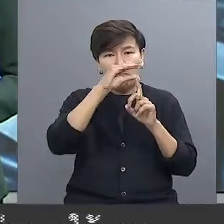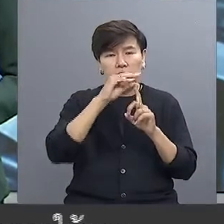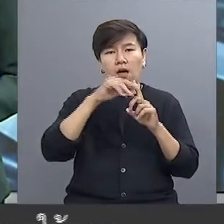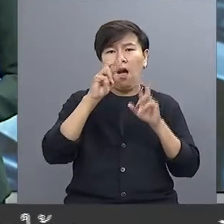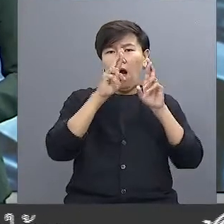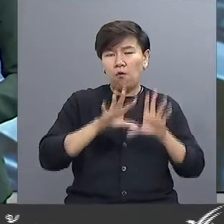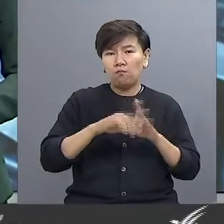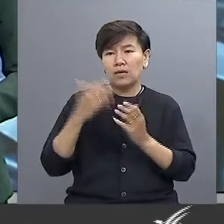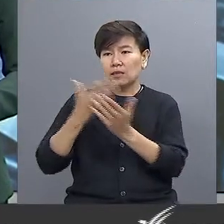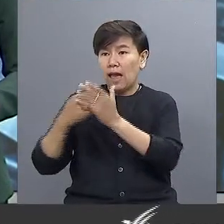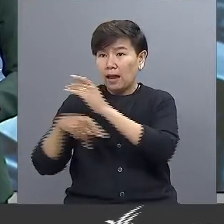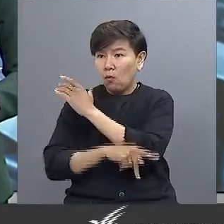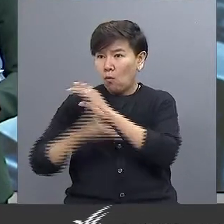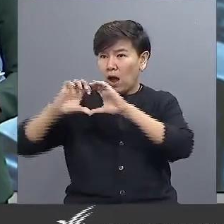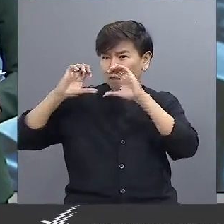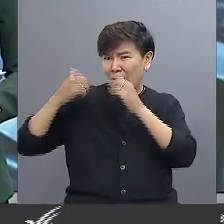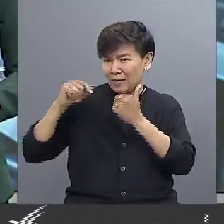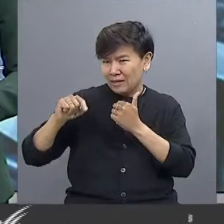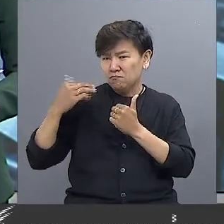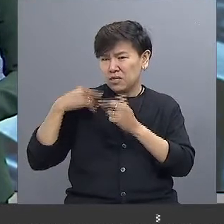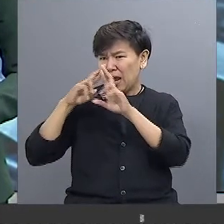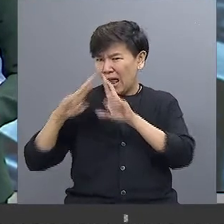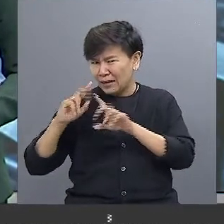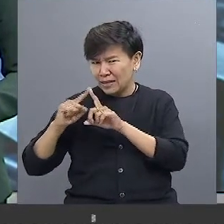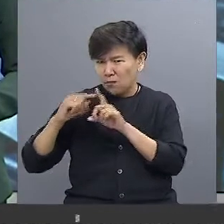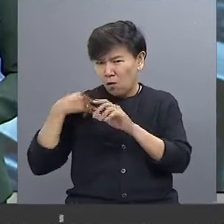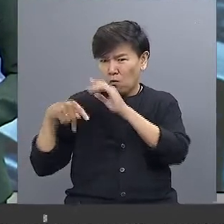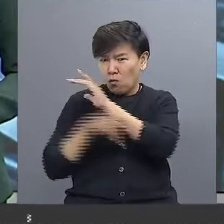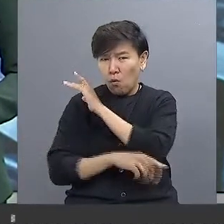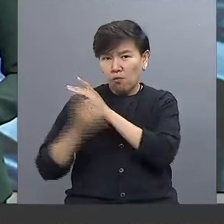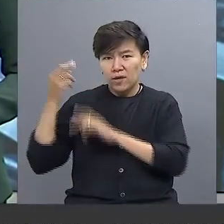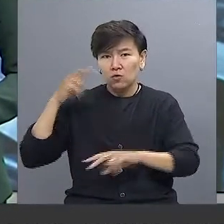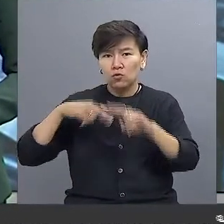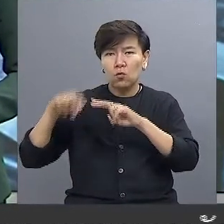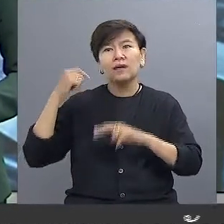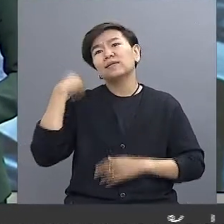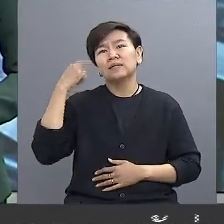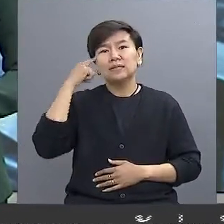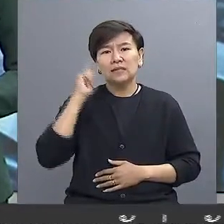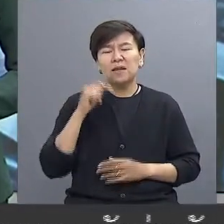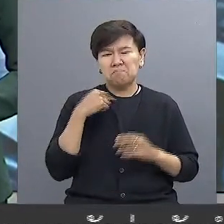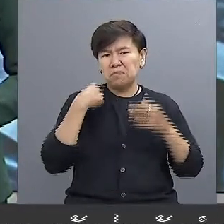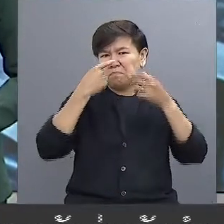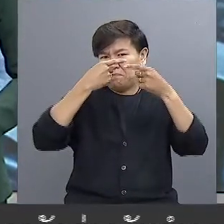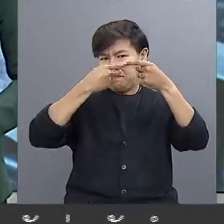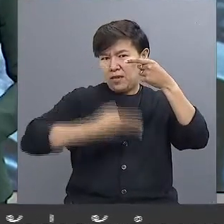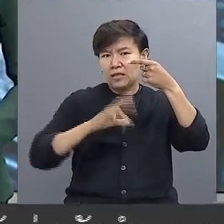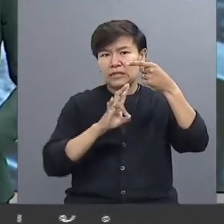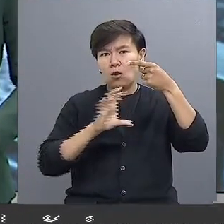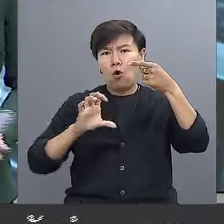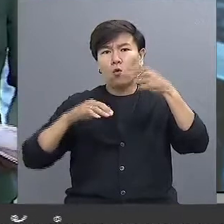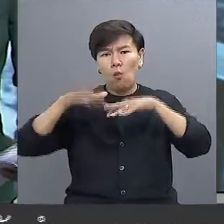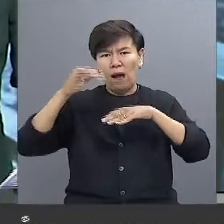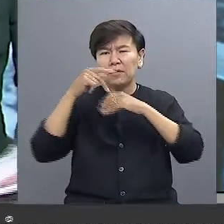ที่กำลังพยายามตรวจสอบกันอยู่เบื้องต้นเปิดเผยออกมาว่าสอนทุจริตประมาณ 700กรณีนะคะแต่มองแง่ดีก็มีพี่